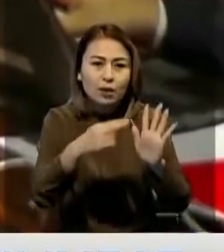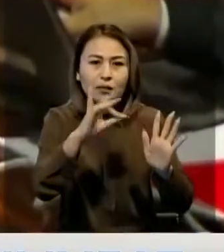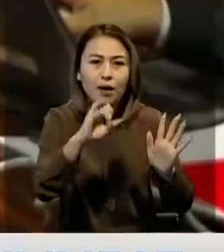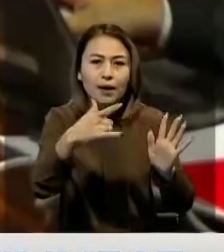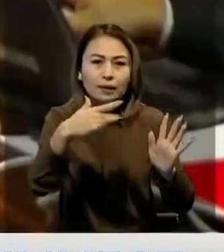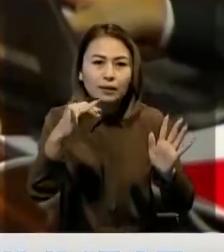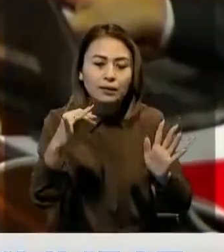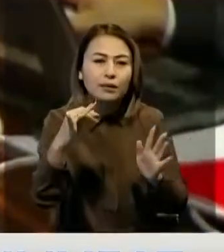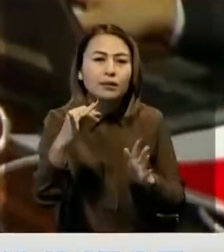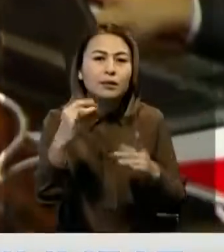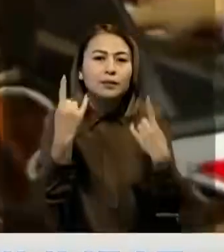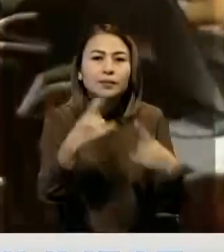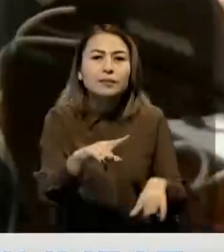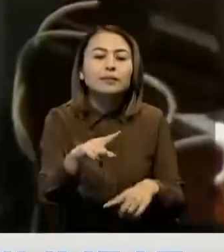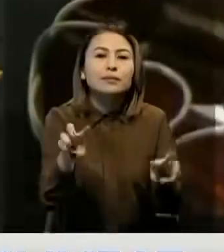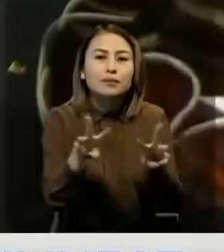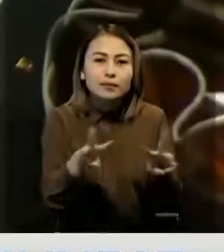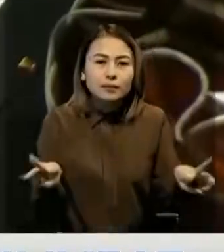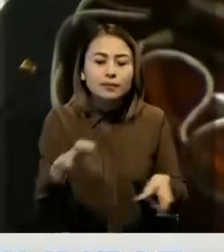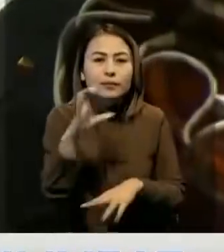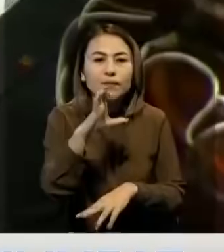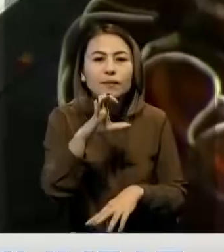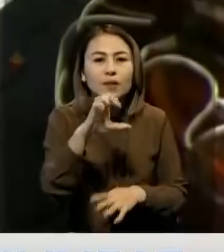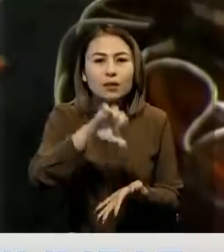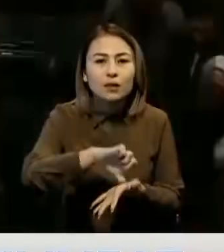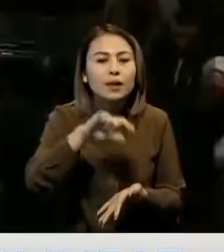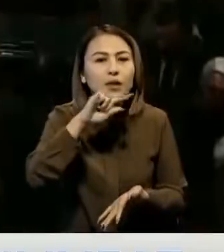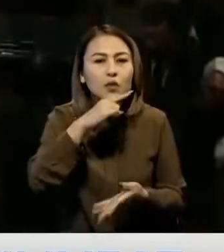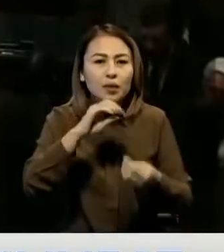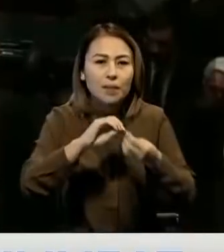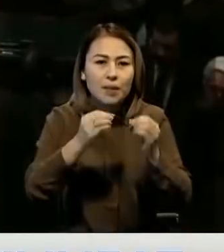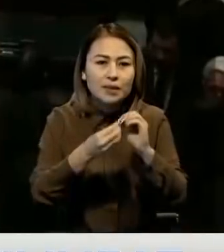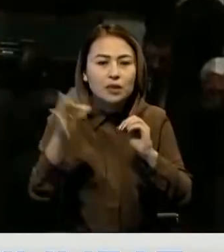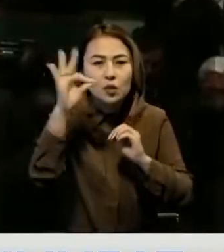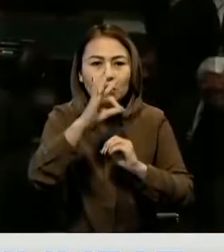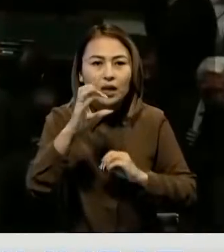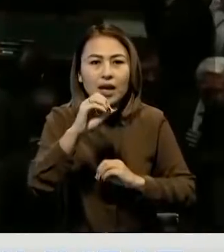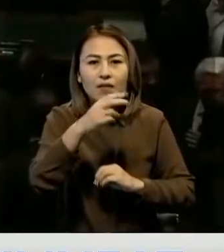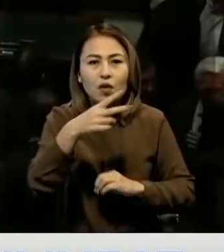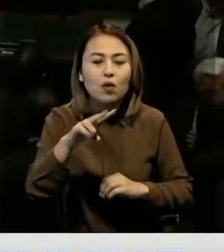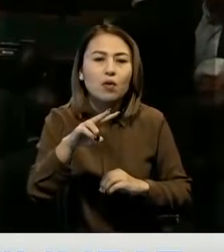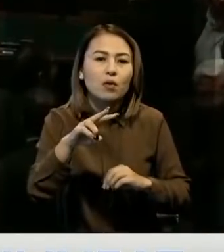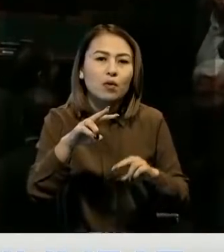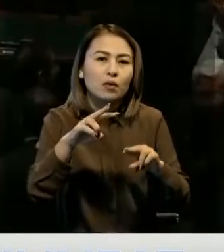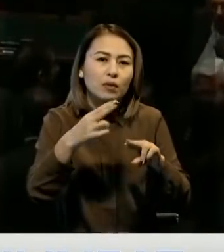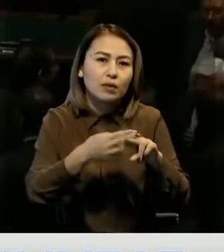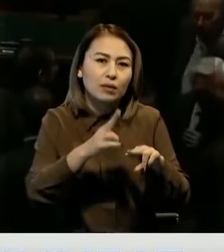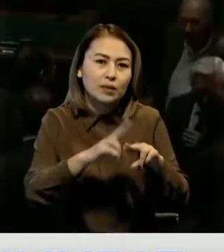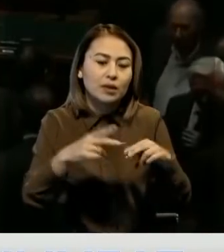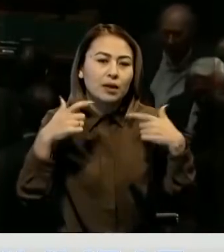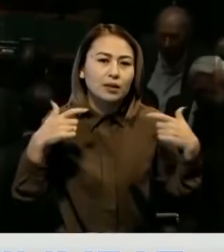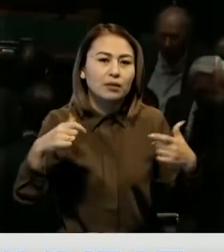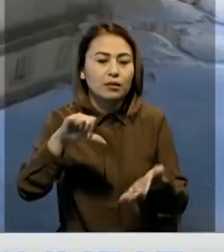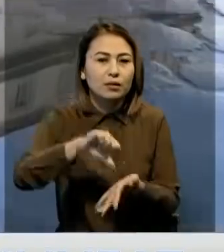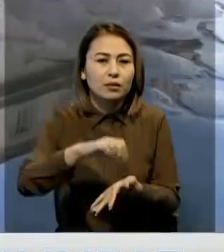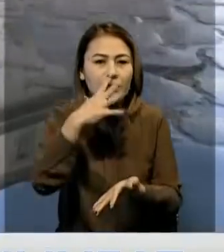қаңтарға жоспарланған. Драгиден басқа әділет министрі, сенат спикері және экономика мәселелері жөндегі еурокомиссар